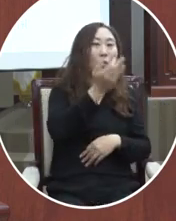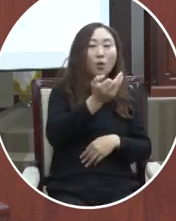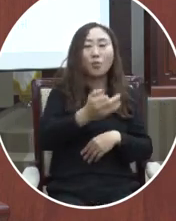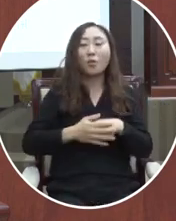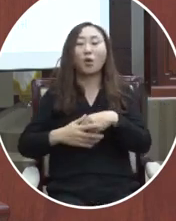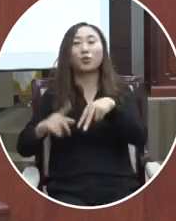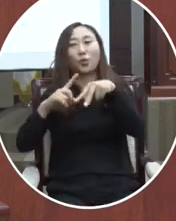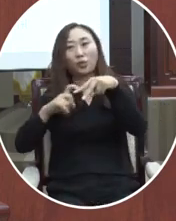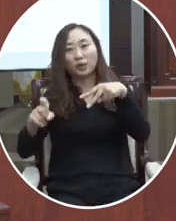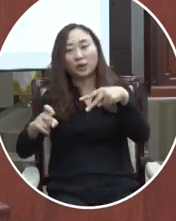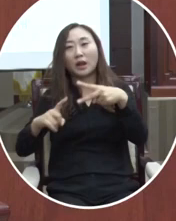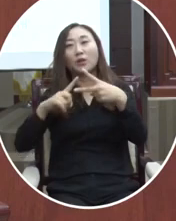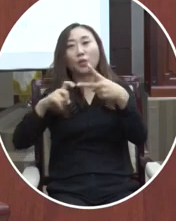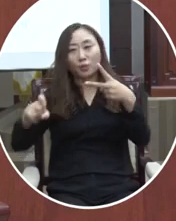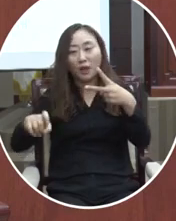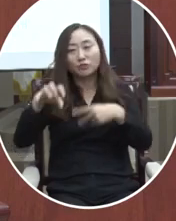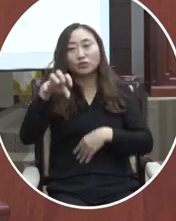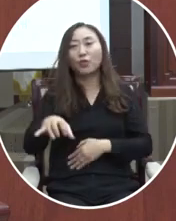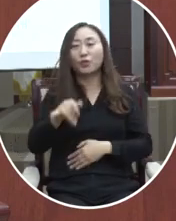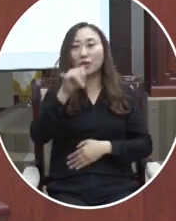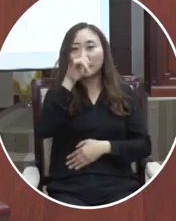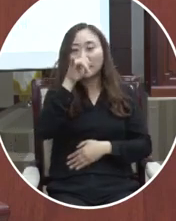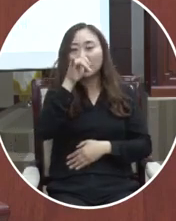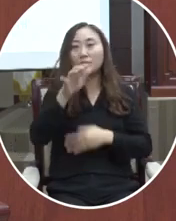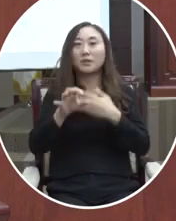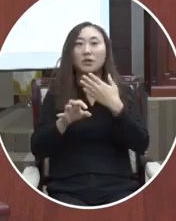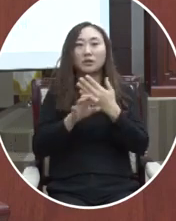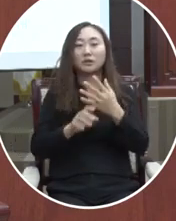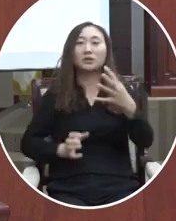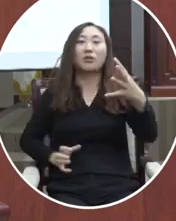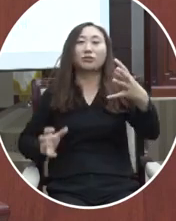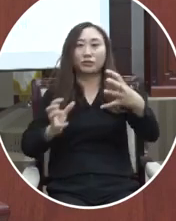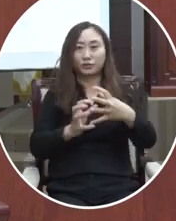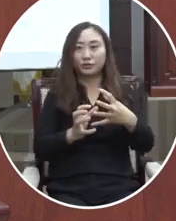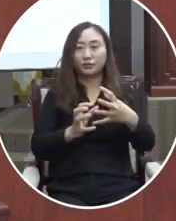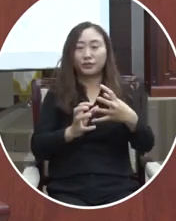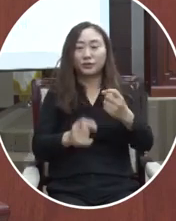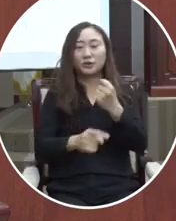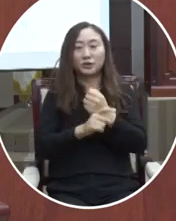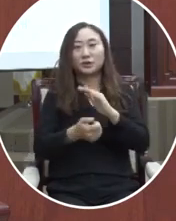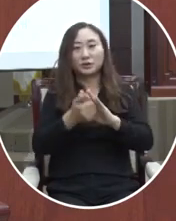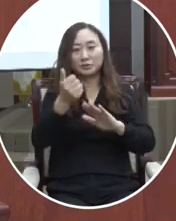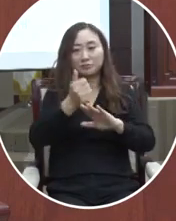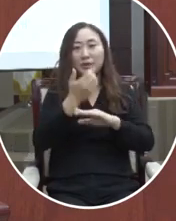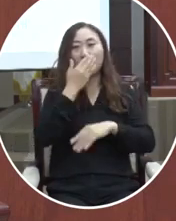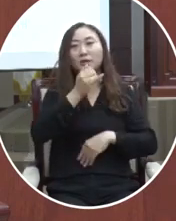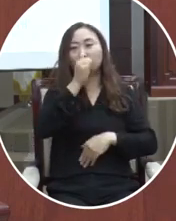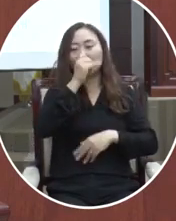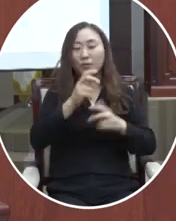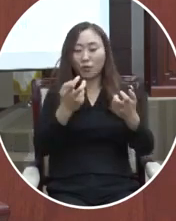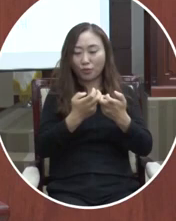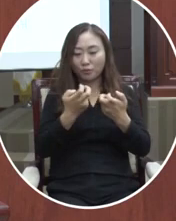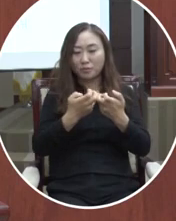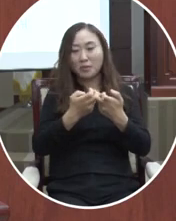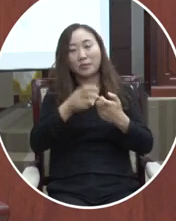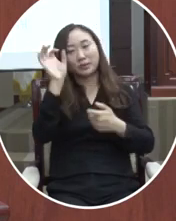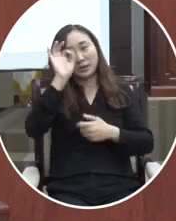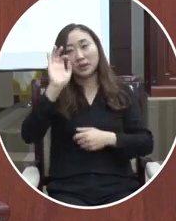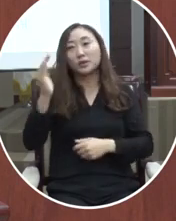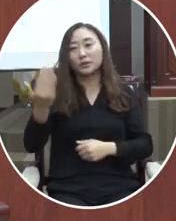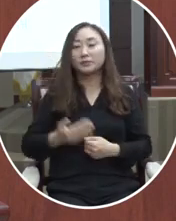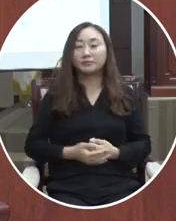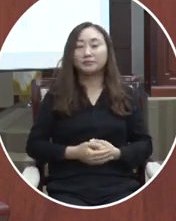도봉, 동대문 등 인접 지자체와의 적극적인 협력을 통해 실현 가능한 모든 수단을 강구해야 할